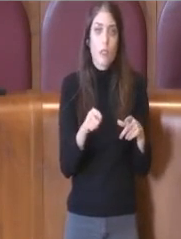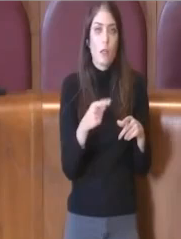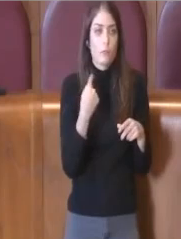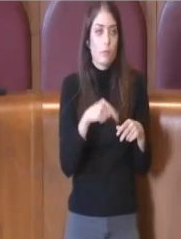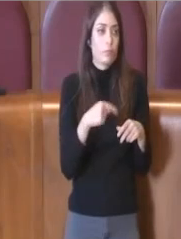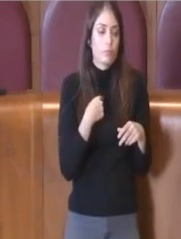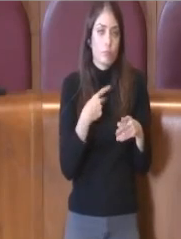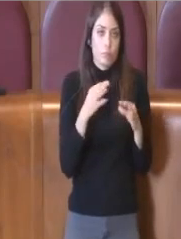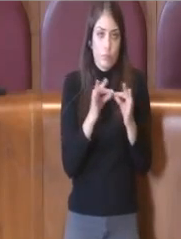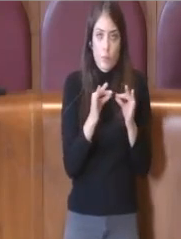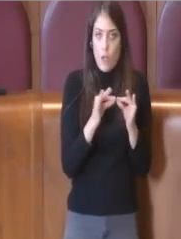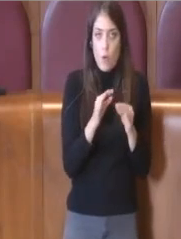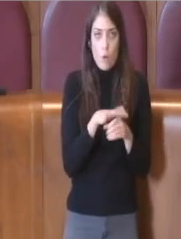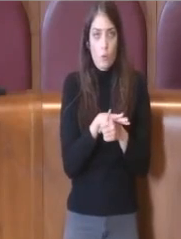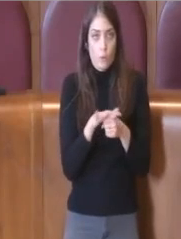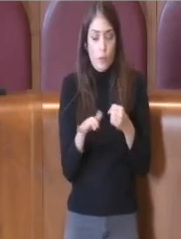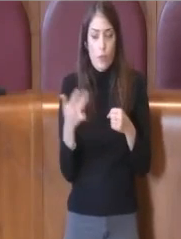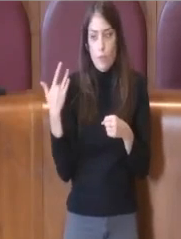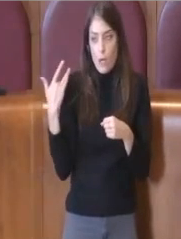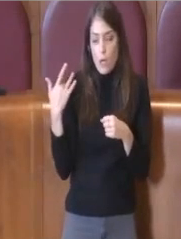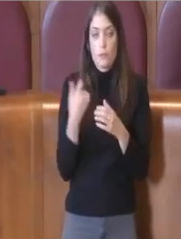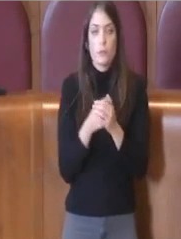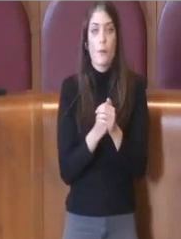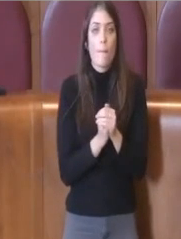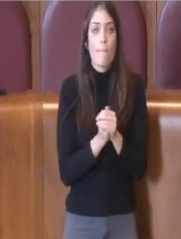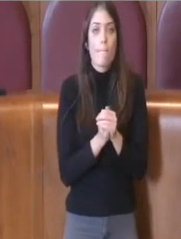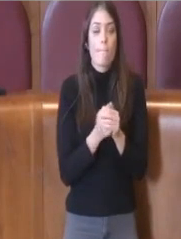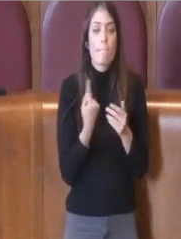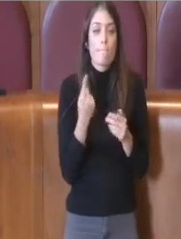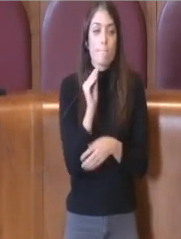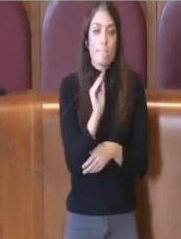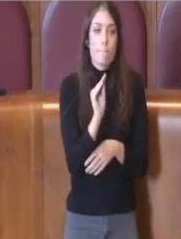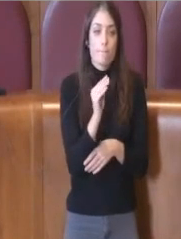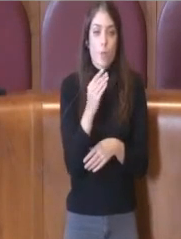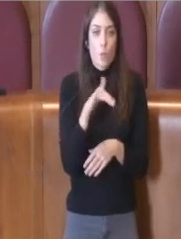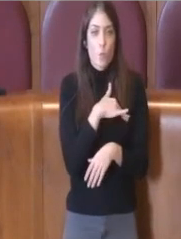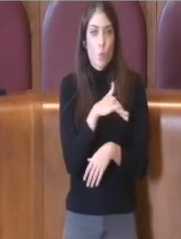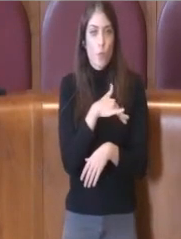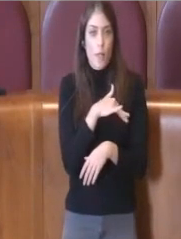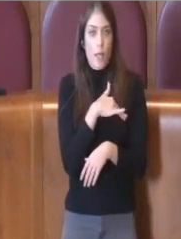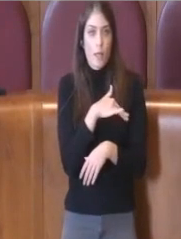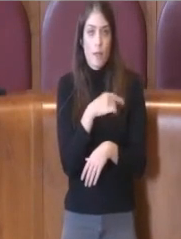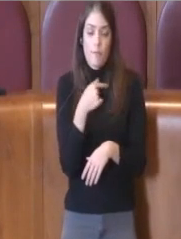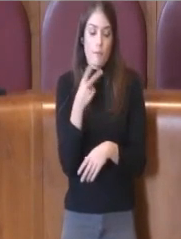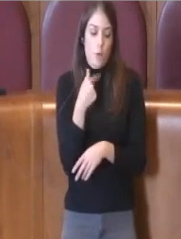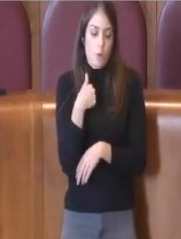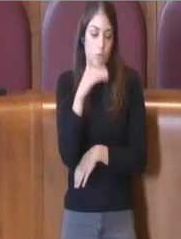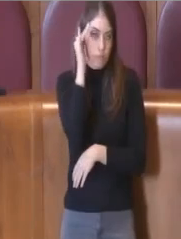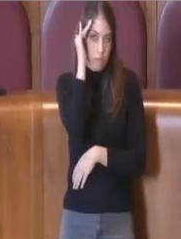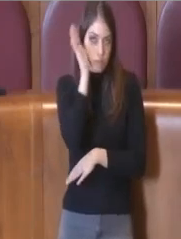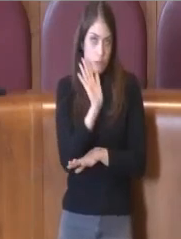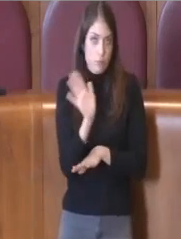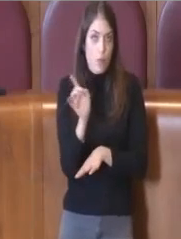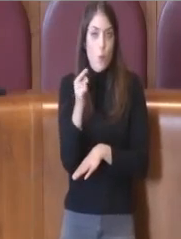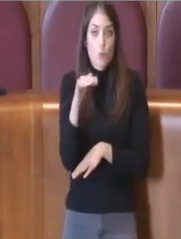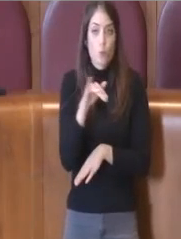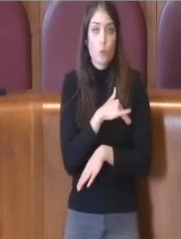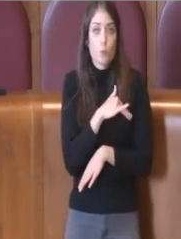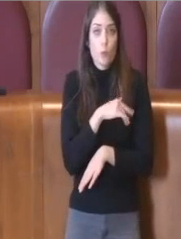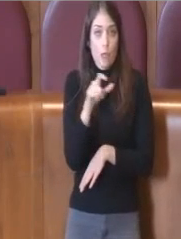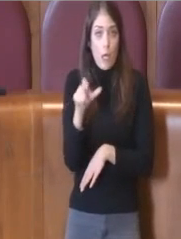che mi trovo molto d'accordo. Però alla domanda di uno degli studenti, io ero un auditore, di uno degli studenti